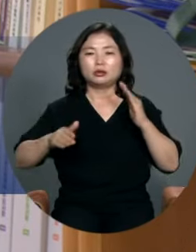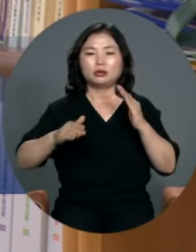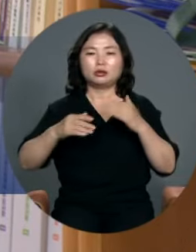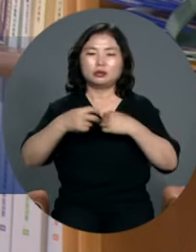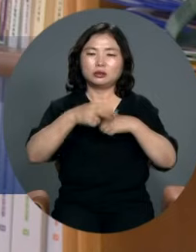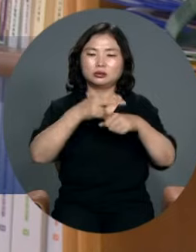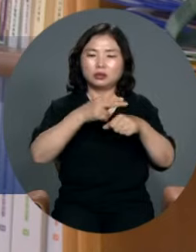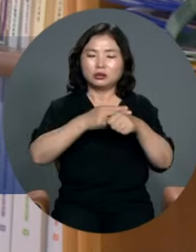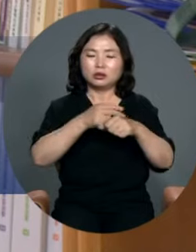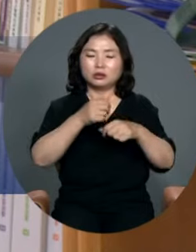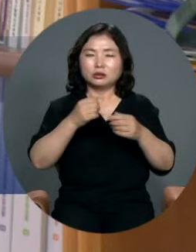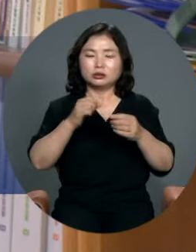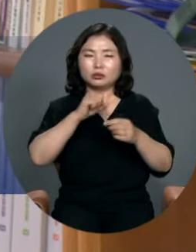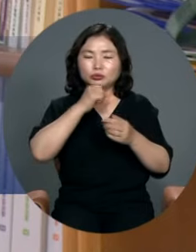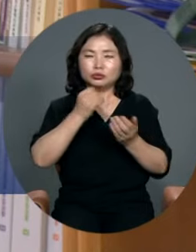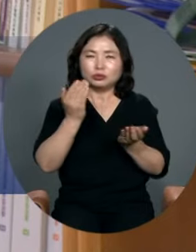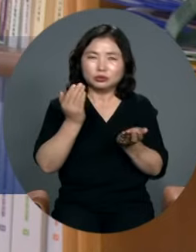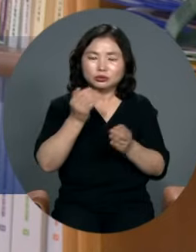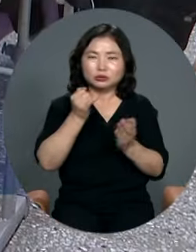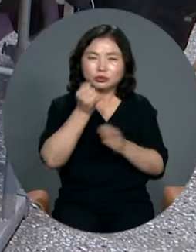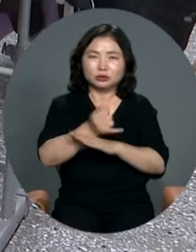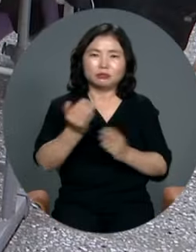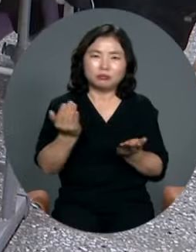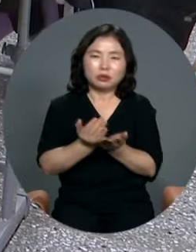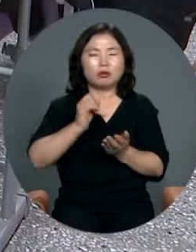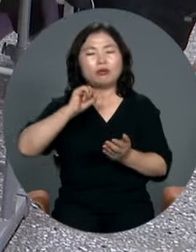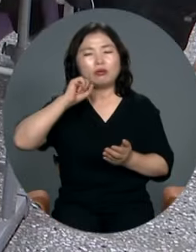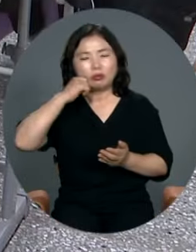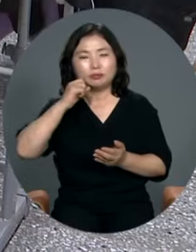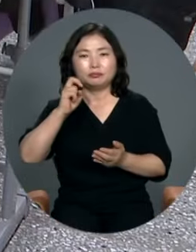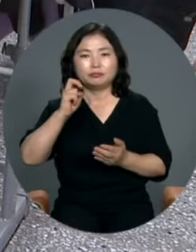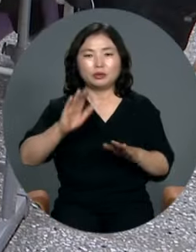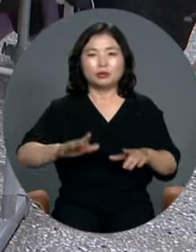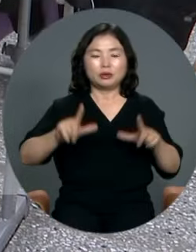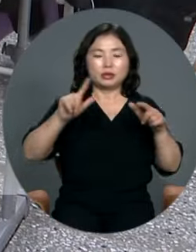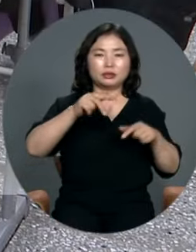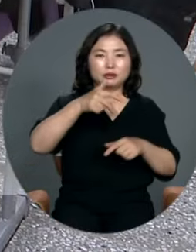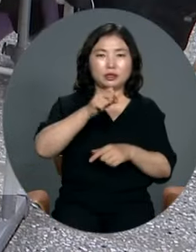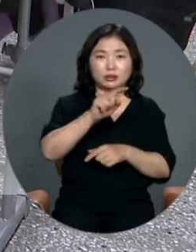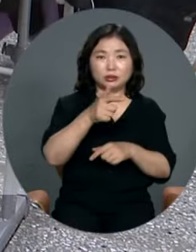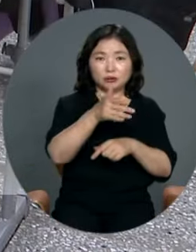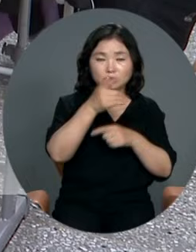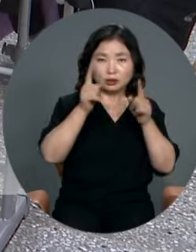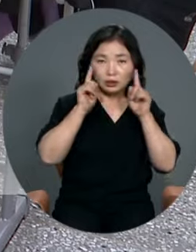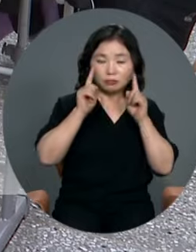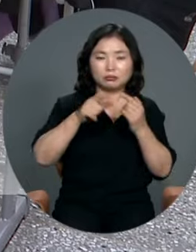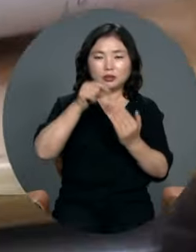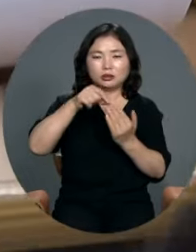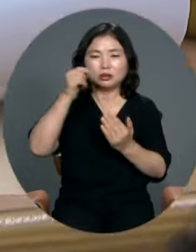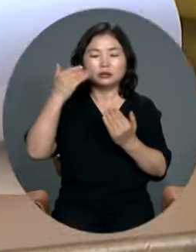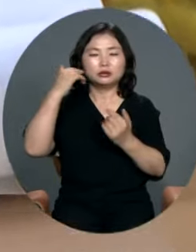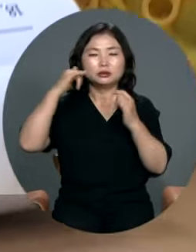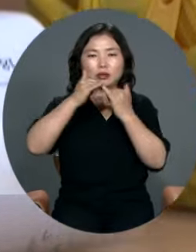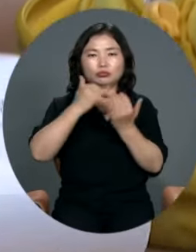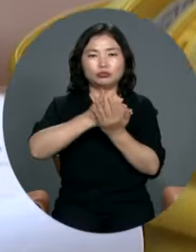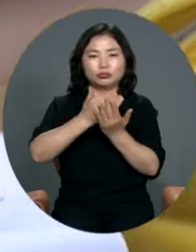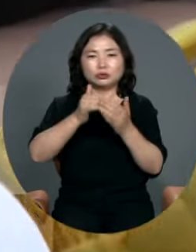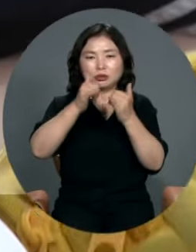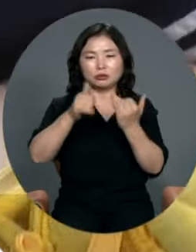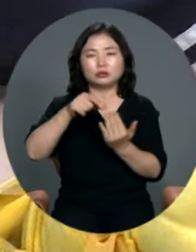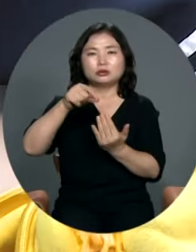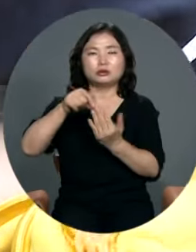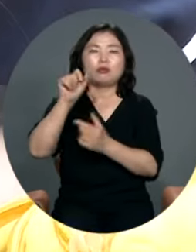있어서 상당히 중요한 과목이라 생각이 듭니다. 더욱이 올해는 자연계열 대학을 지원할 때 탐구 영역에서 사회과목